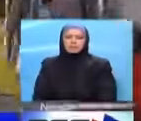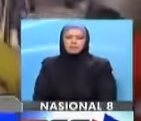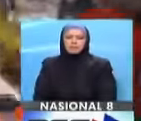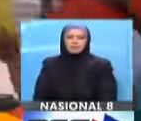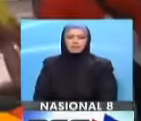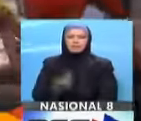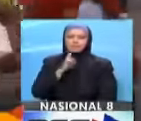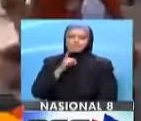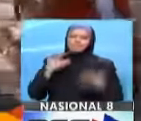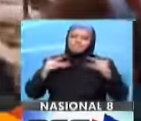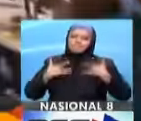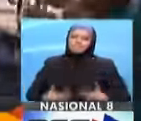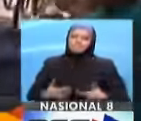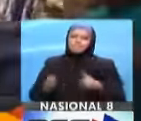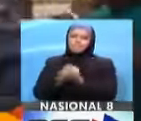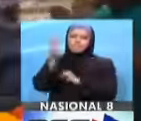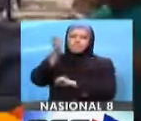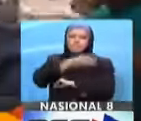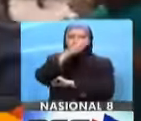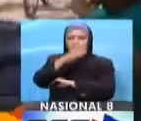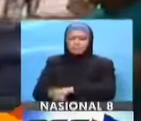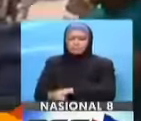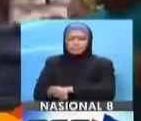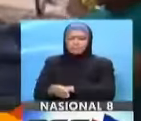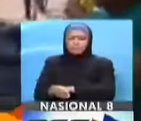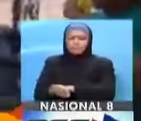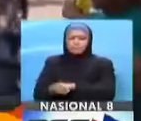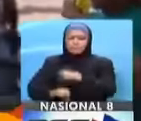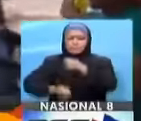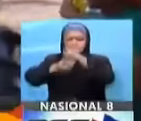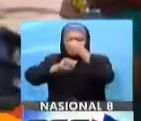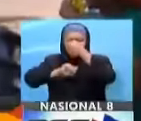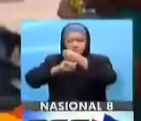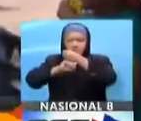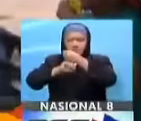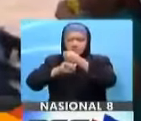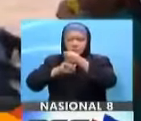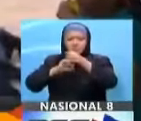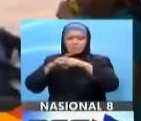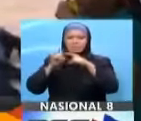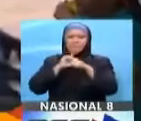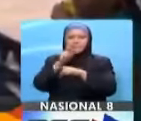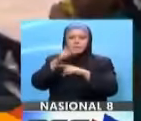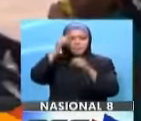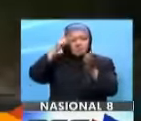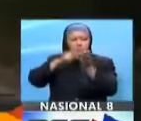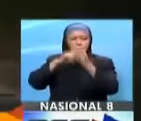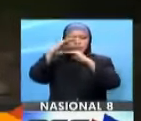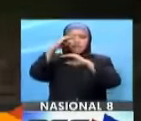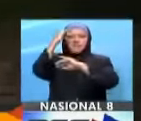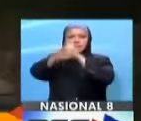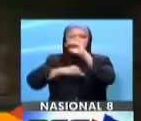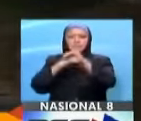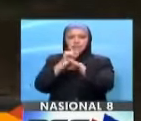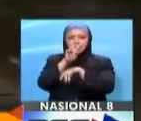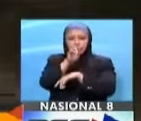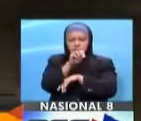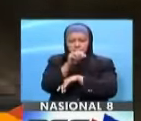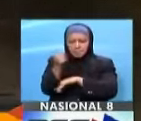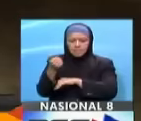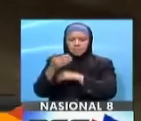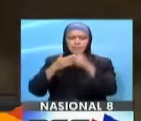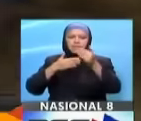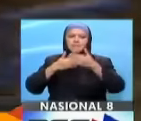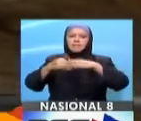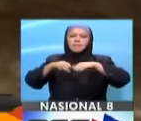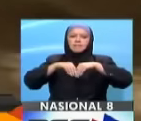Nyata kecewa dengan pembatalan penganjuran LIMBC yang telah pun dikenali peringkat antarabangsa sejak 2010. Khairi menerima dengan hati